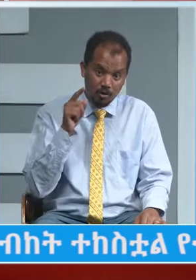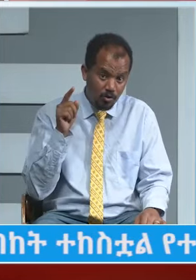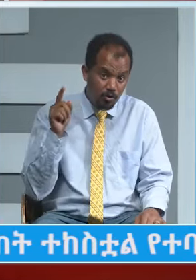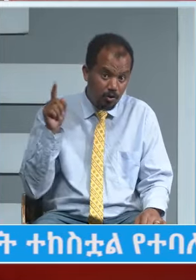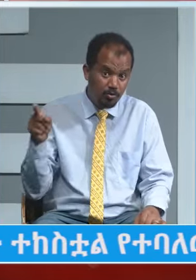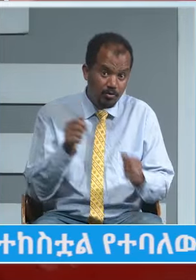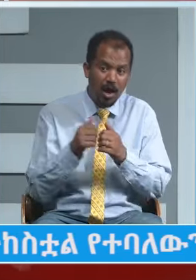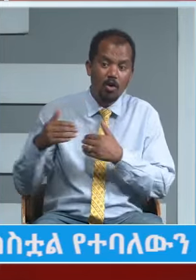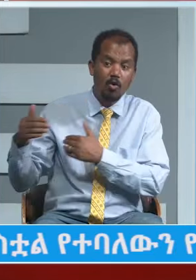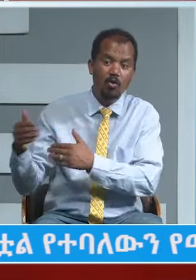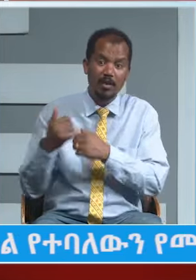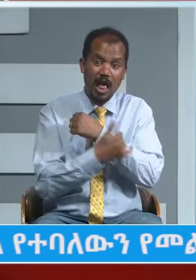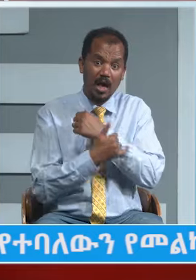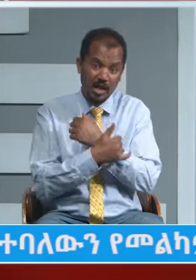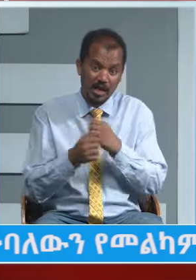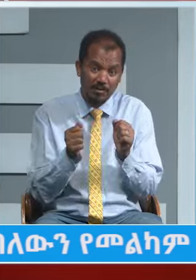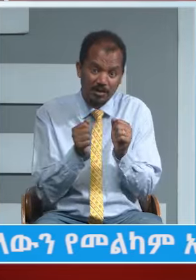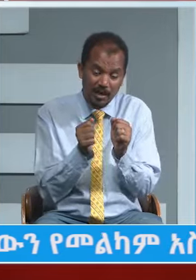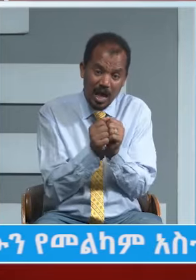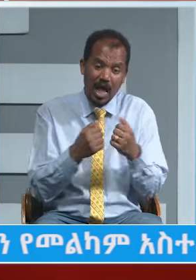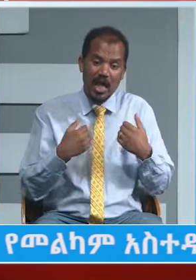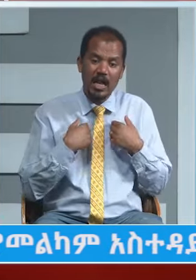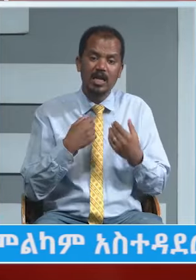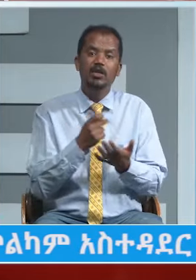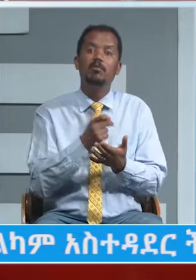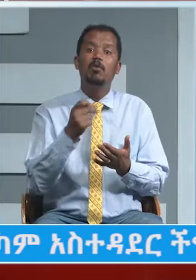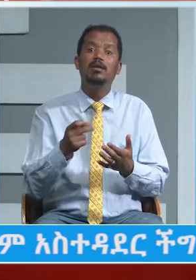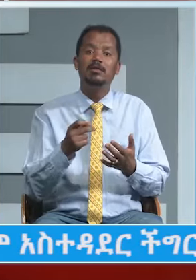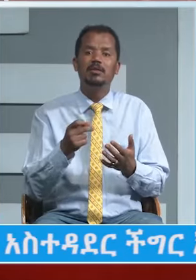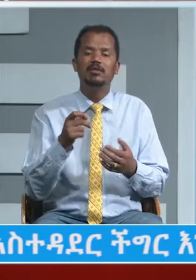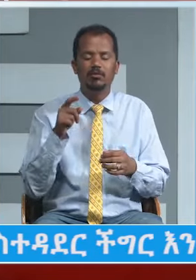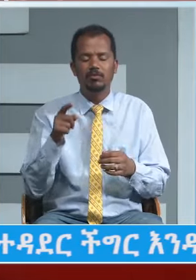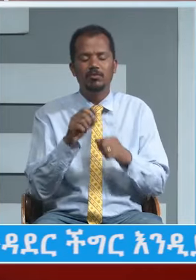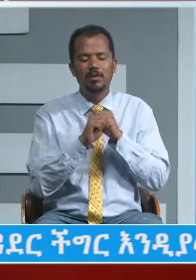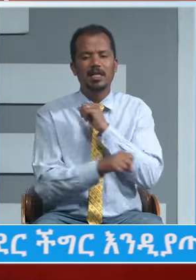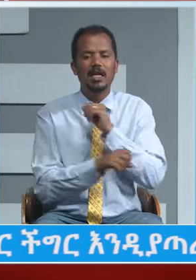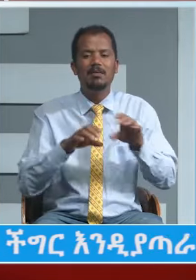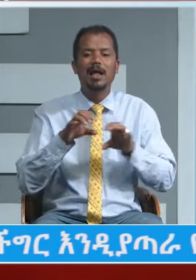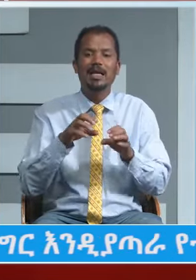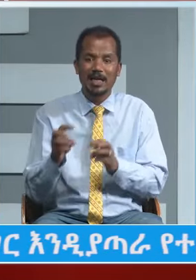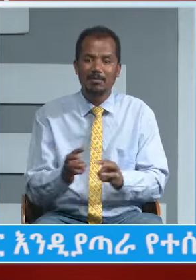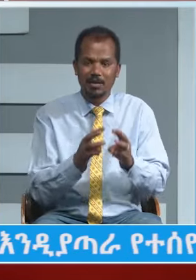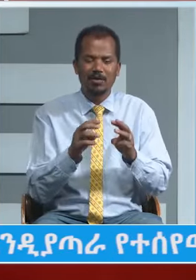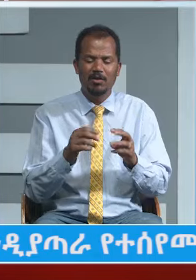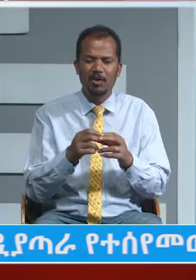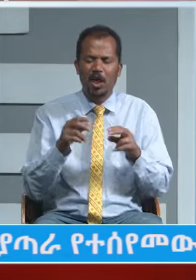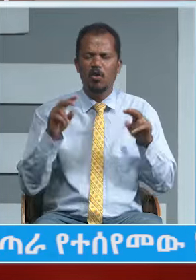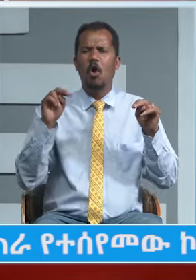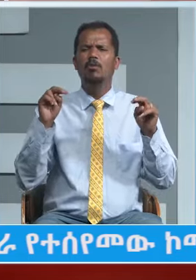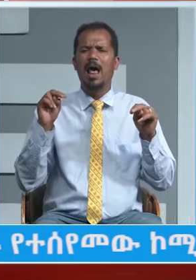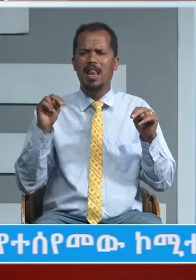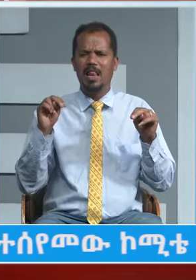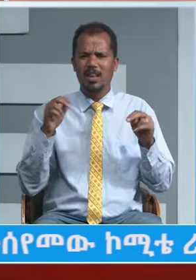ጋርም ከጎረቤቶቻችን ሀገሮች ጋር ያለን የዲፕሎማሲ መቃወስ ጥናትን መሰረት ባደረገ መንገድ